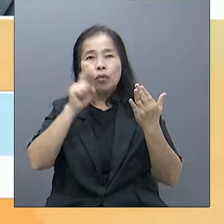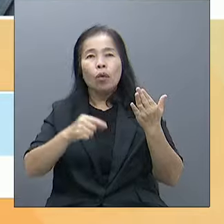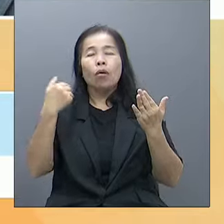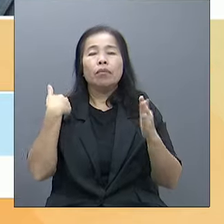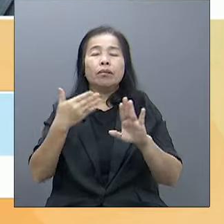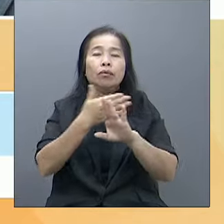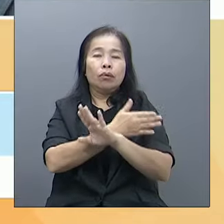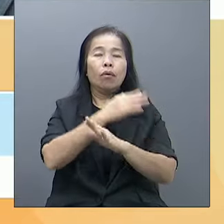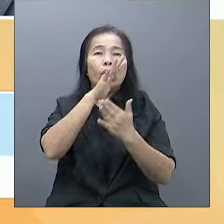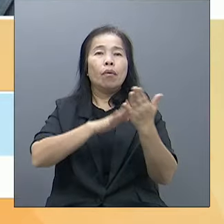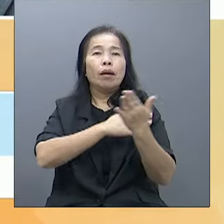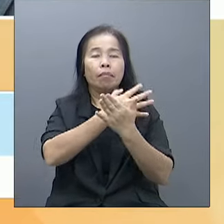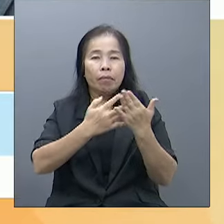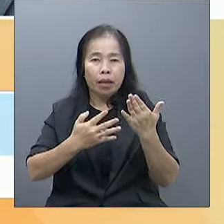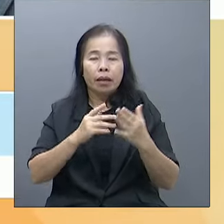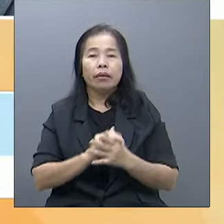ตุ ค ่ ะ นะครับ